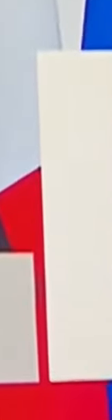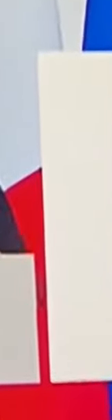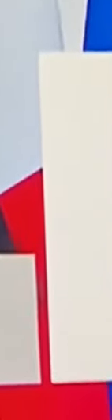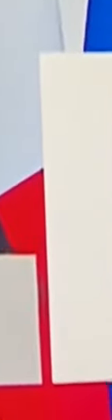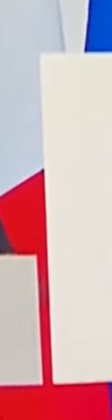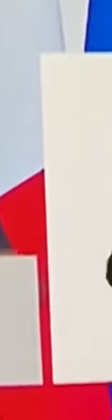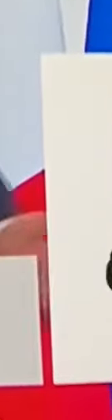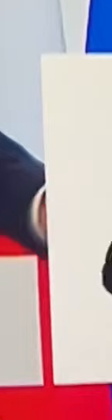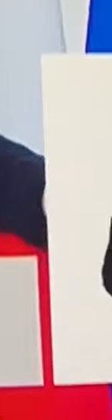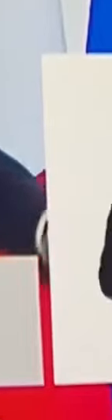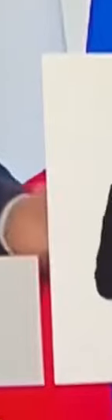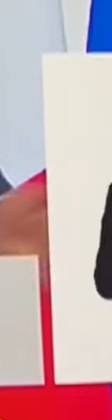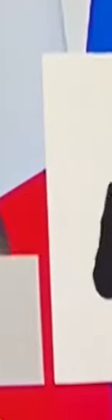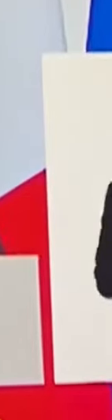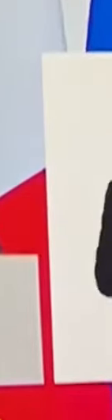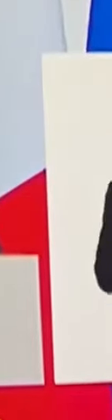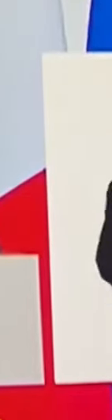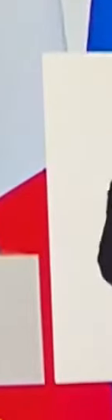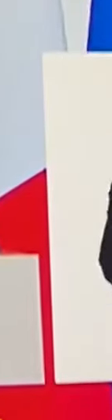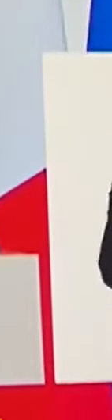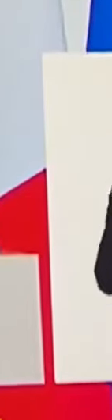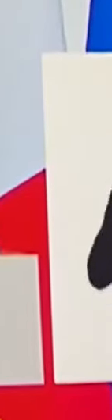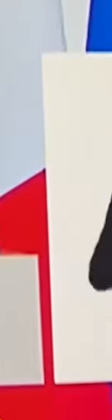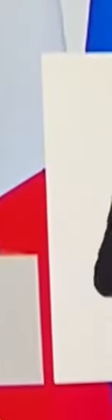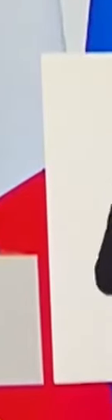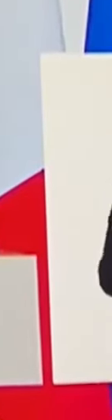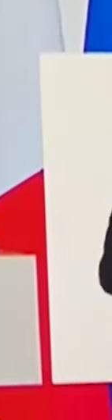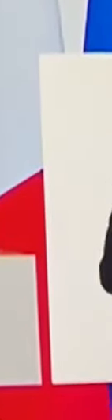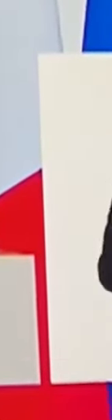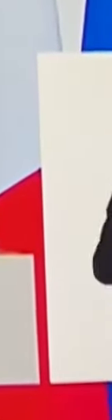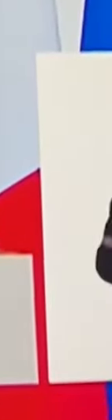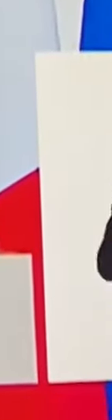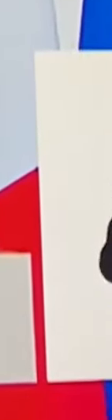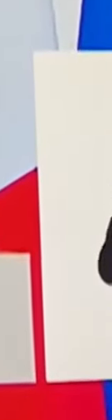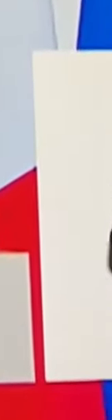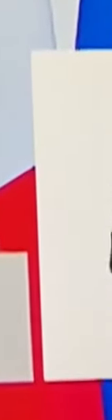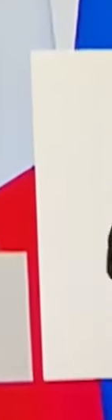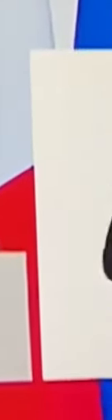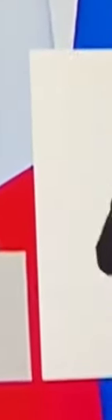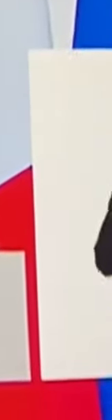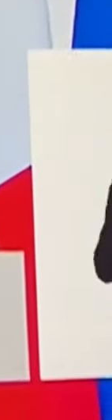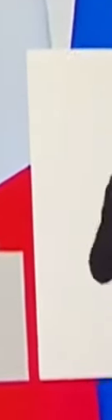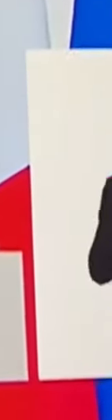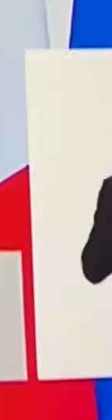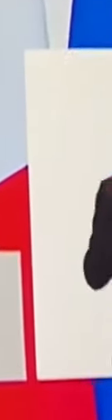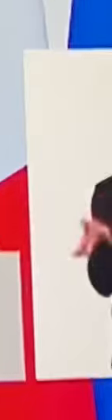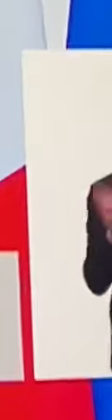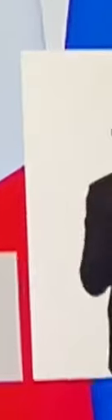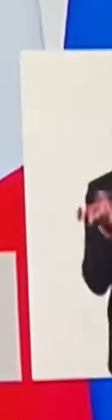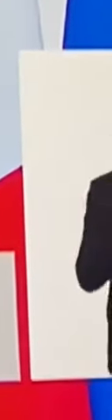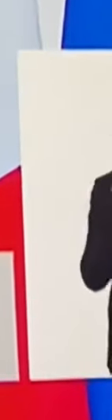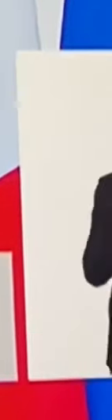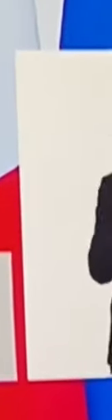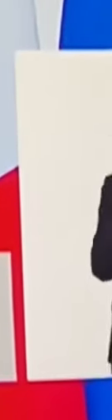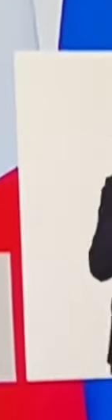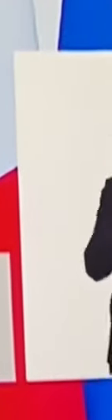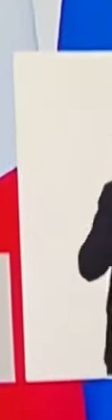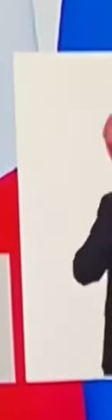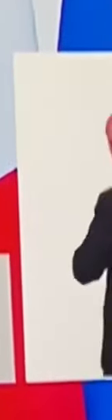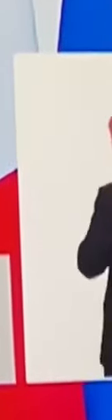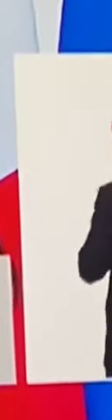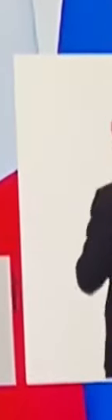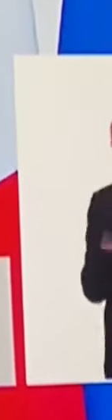efficacement. Mais il peut également arriver, chacun comprend bien, que parce qu'on est dans le métro ou dans le tramway, on se trouve en contact rapproché avec des gens